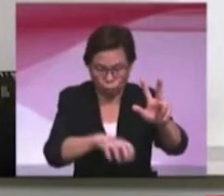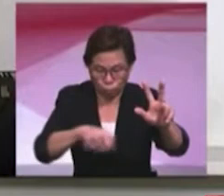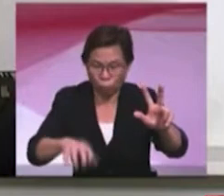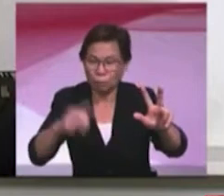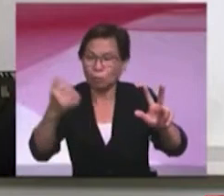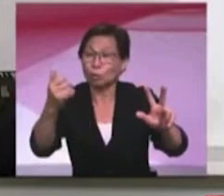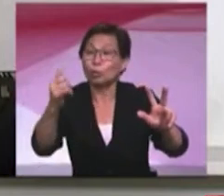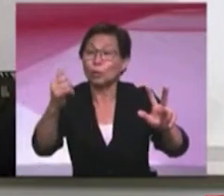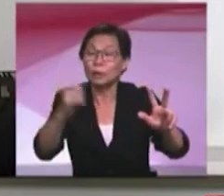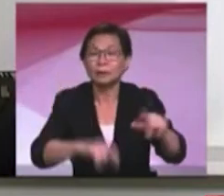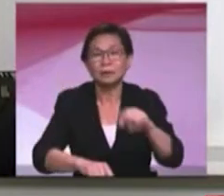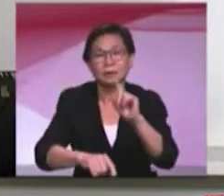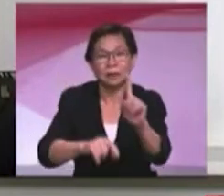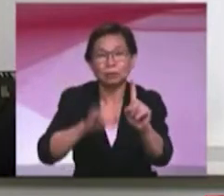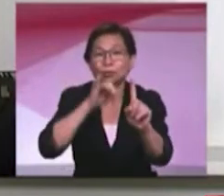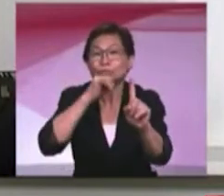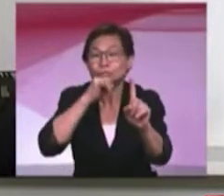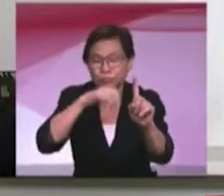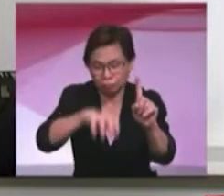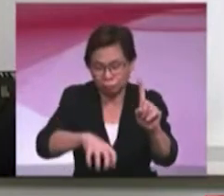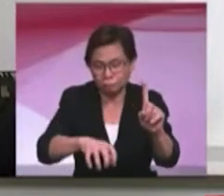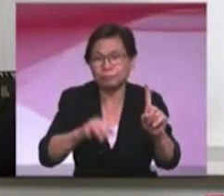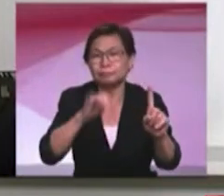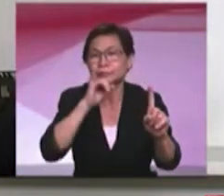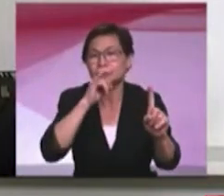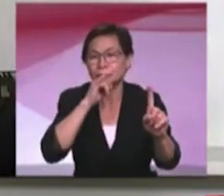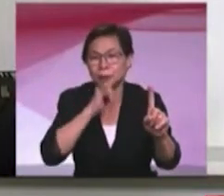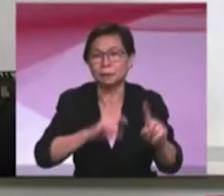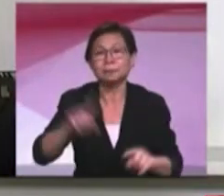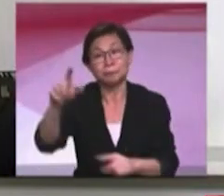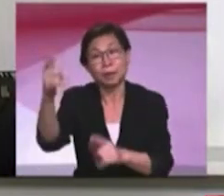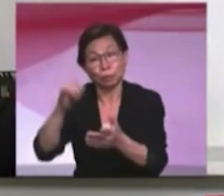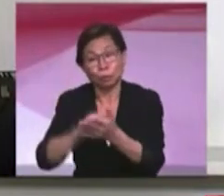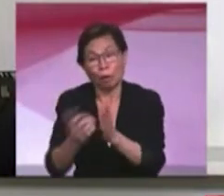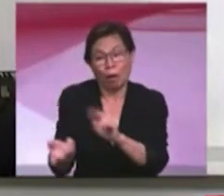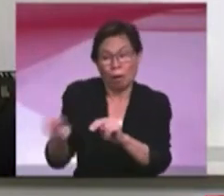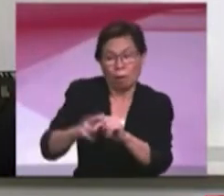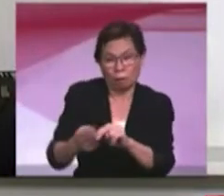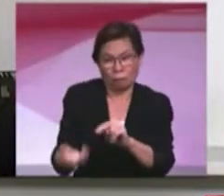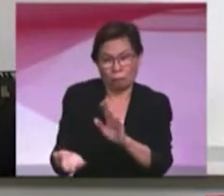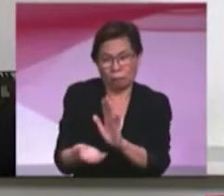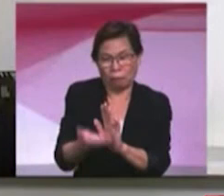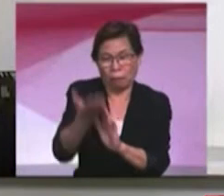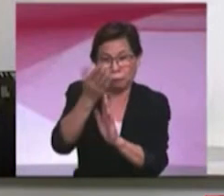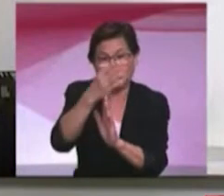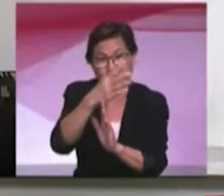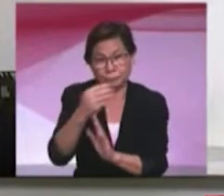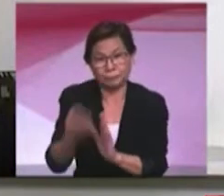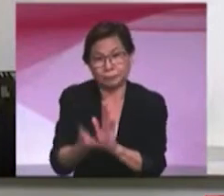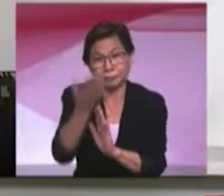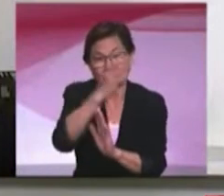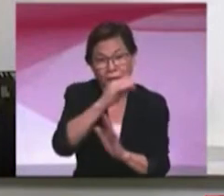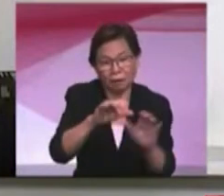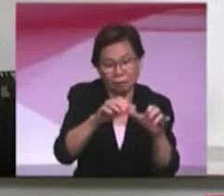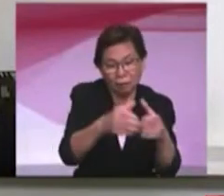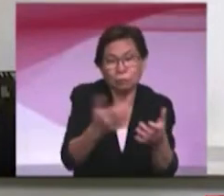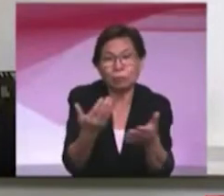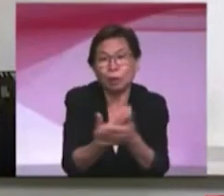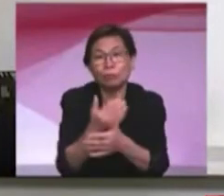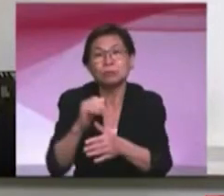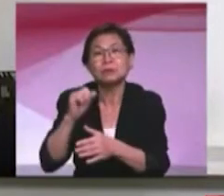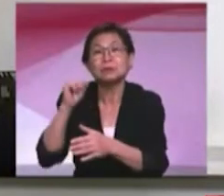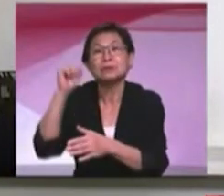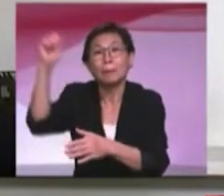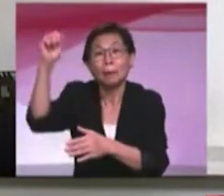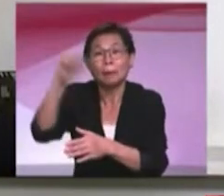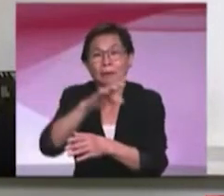zon kuning dan 1 zon jingga. Selain daripada itu, terdapat peningkatan kes serta kluster baru